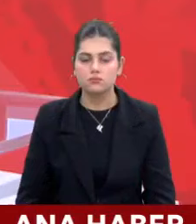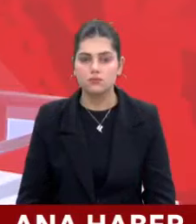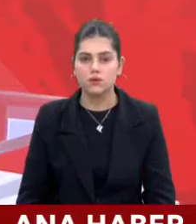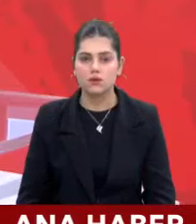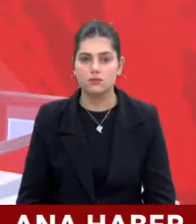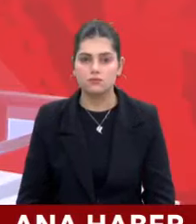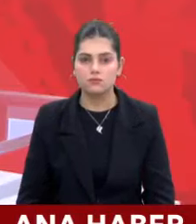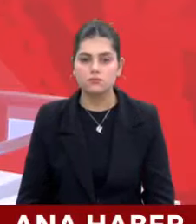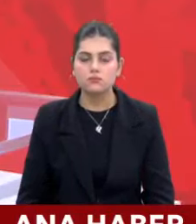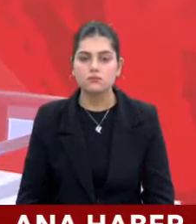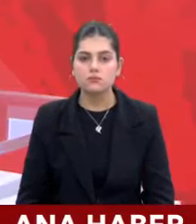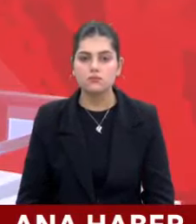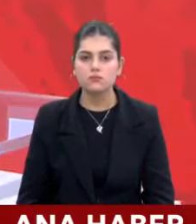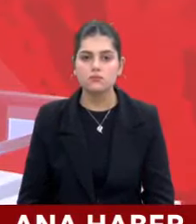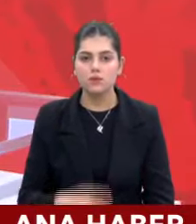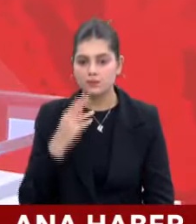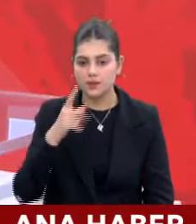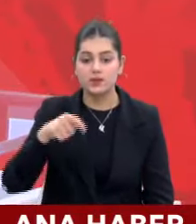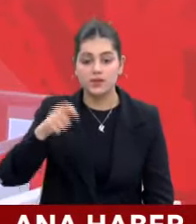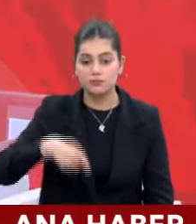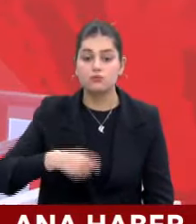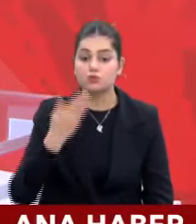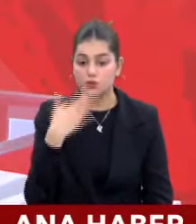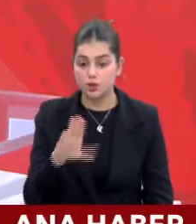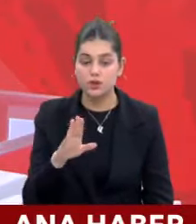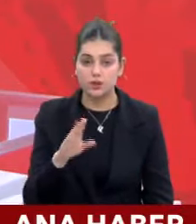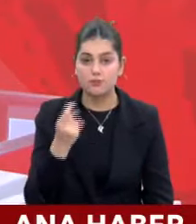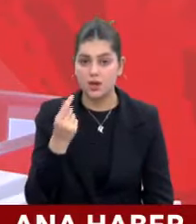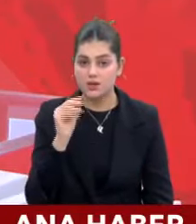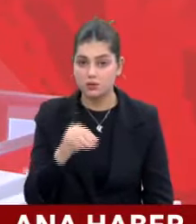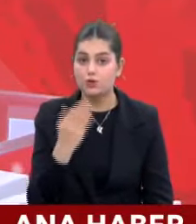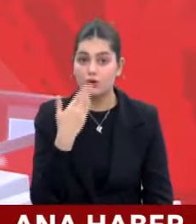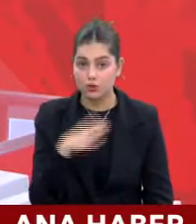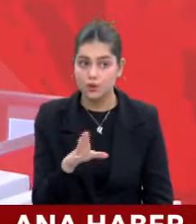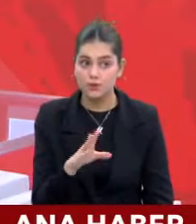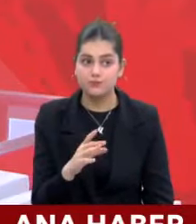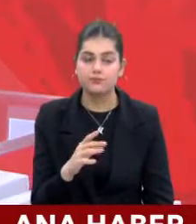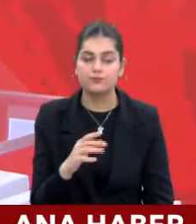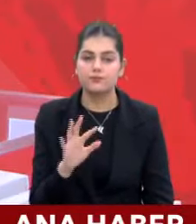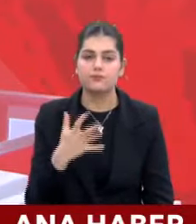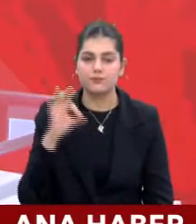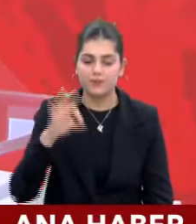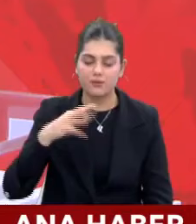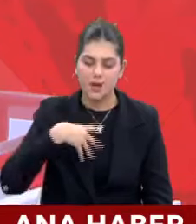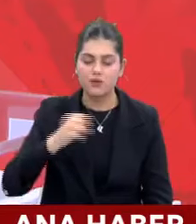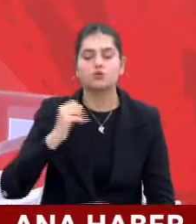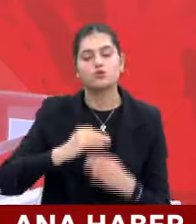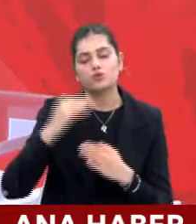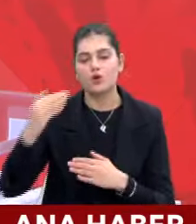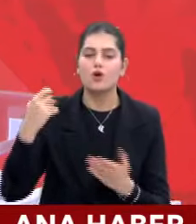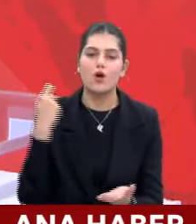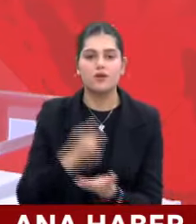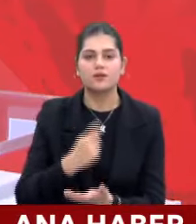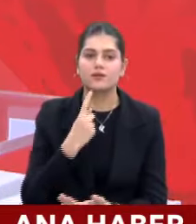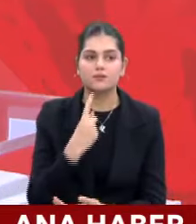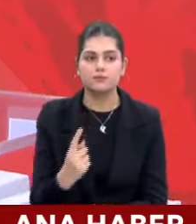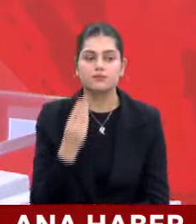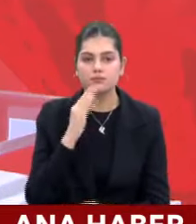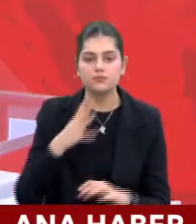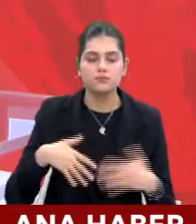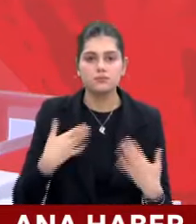ki gençlere, bak sende kredi kartı yok. Yeteri kadar nakdi de yok. Ama şimdi al sonra öde diyorum.